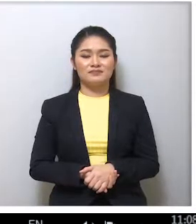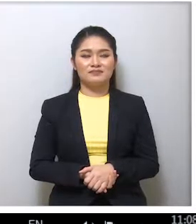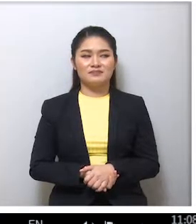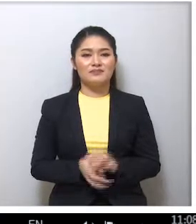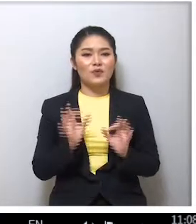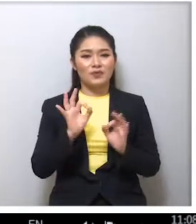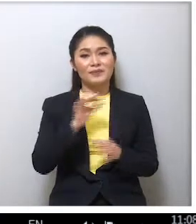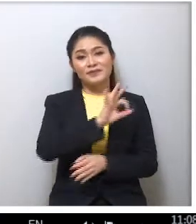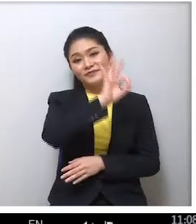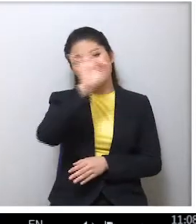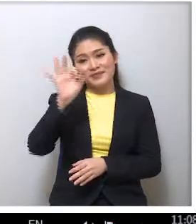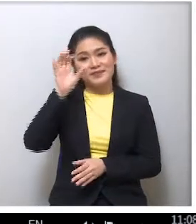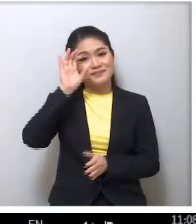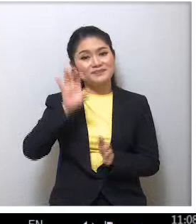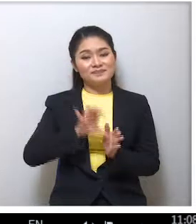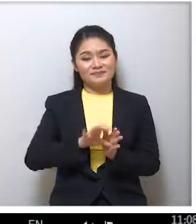ขัวภาพท้องฟ้าแล้วกัน